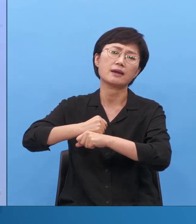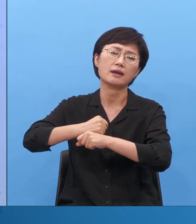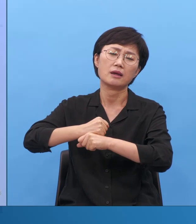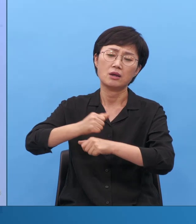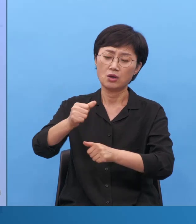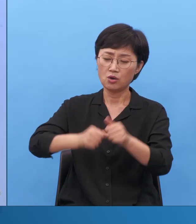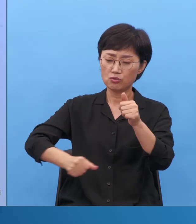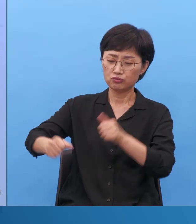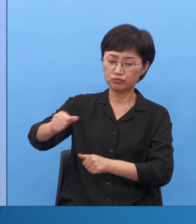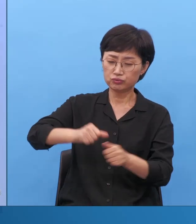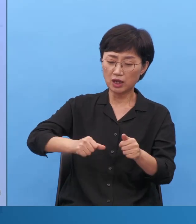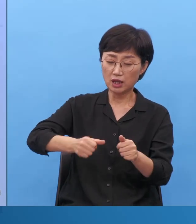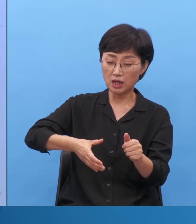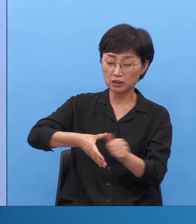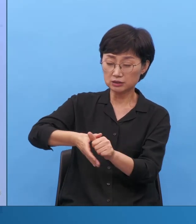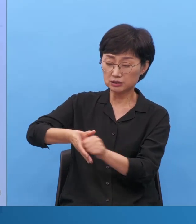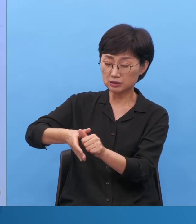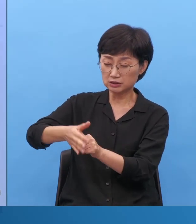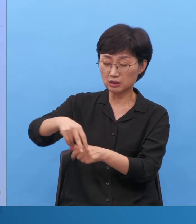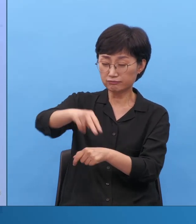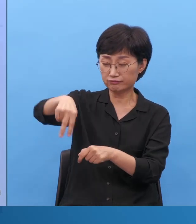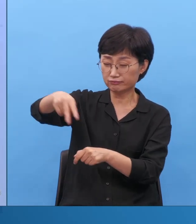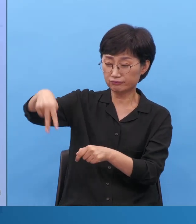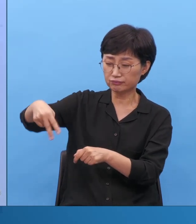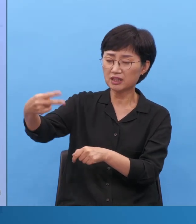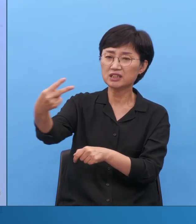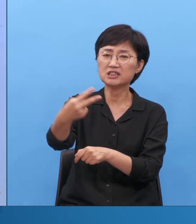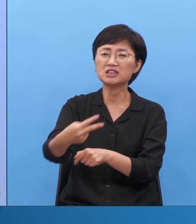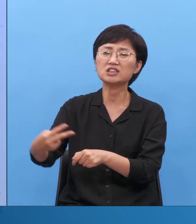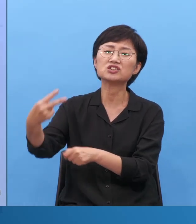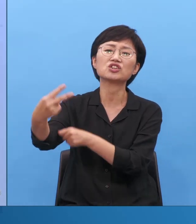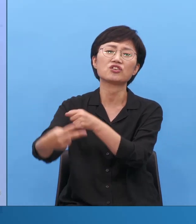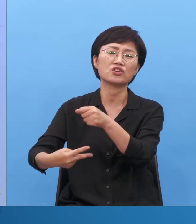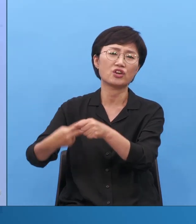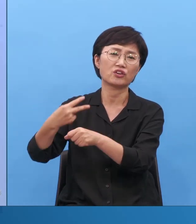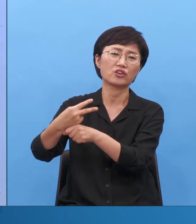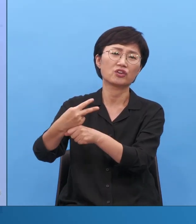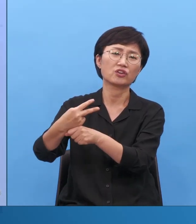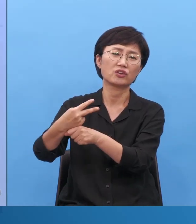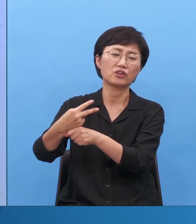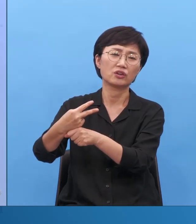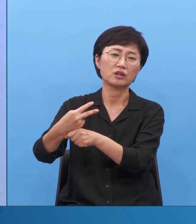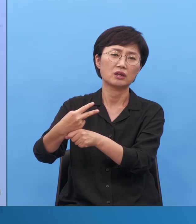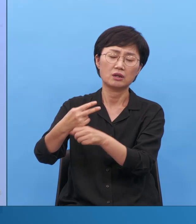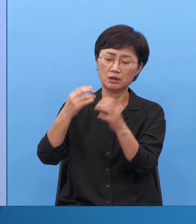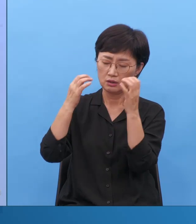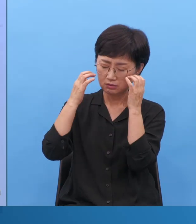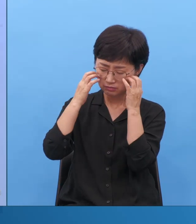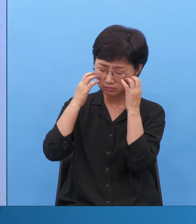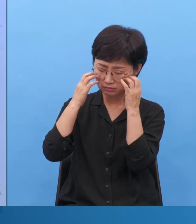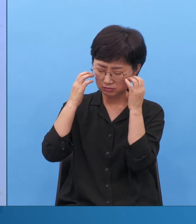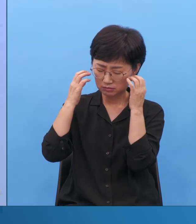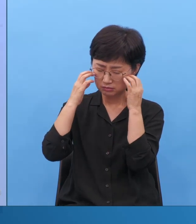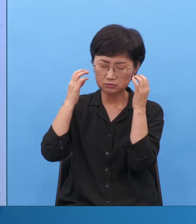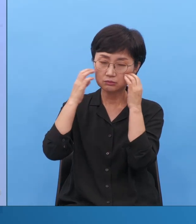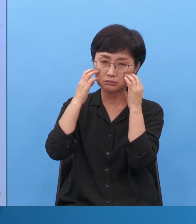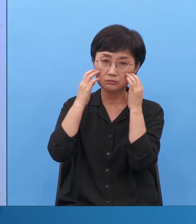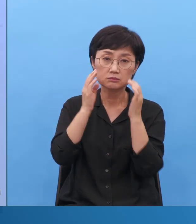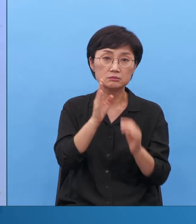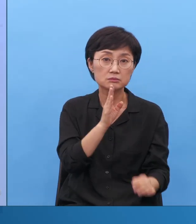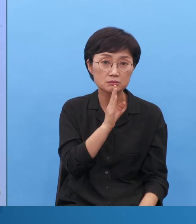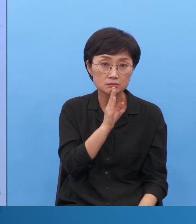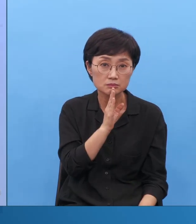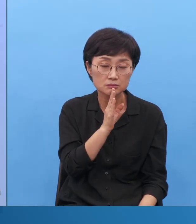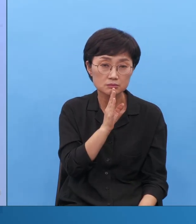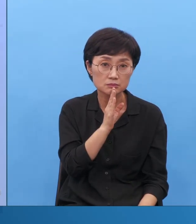비참한 죽음을 당하면서요. 세계는 복음화가 되죠. And also the reason why the posterity of the 기억해야 Israelites 됩니다. went through so much turmoil and the posterity